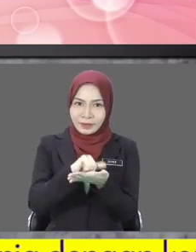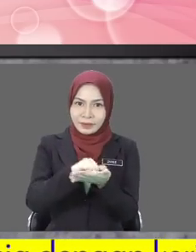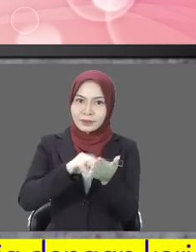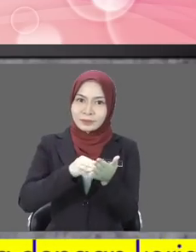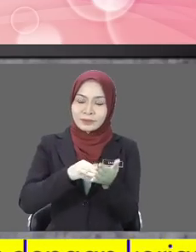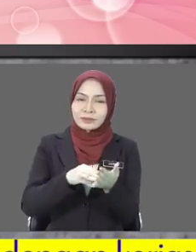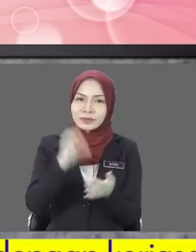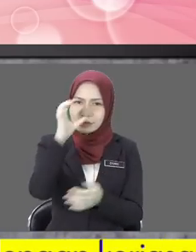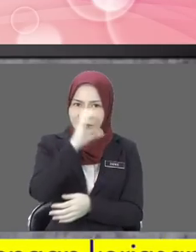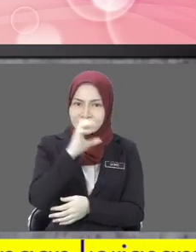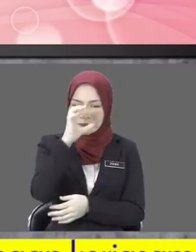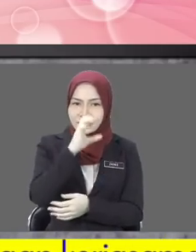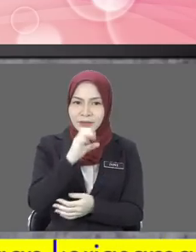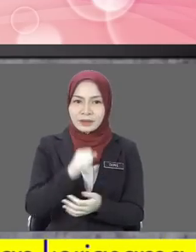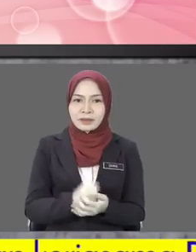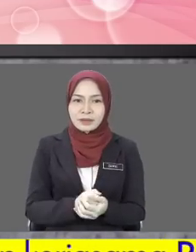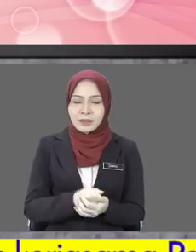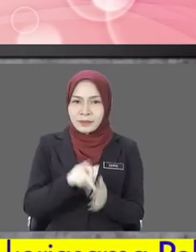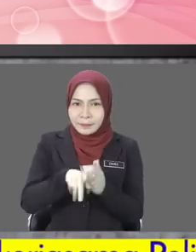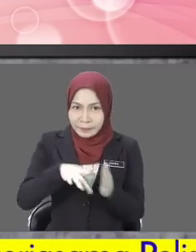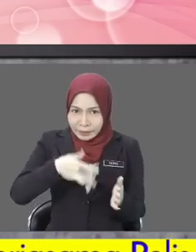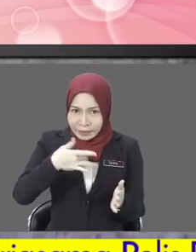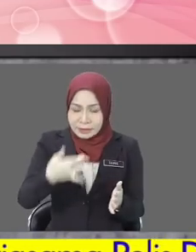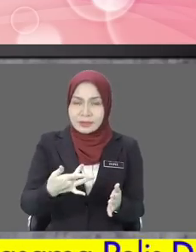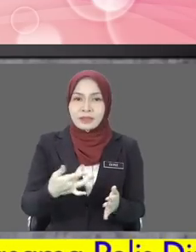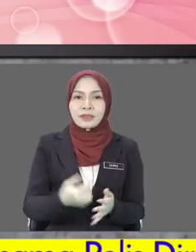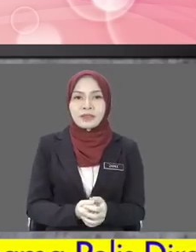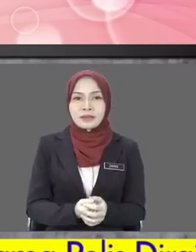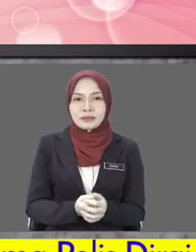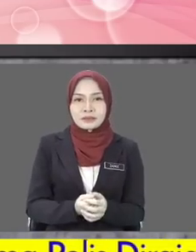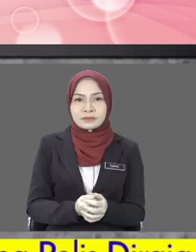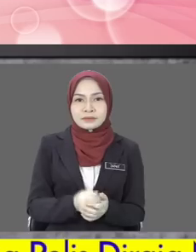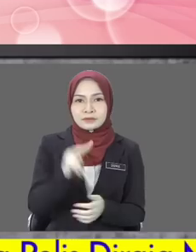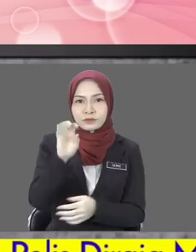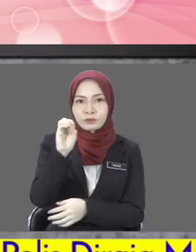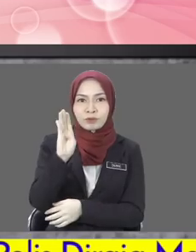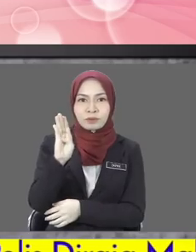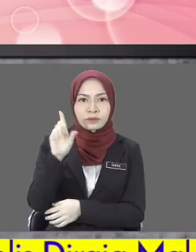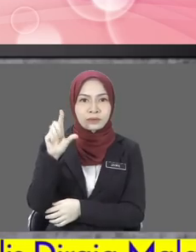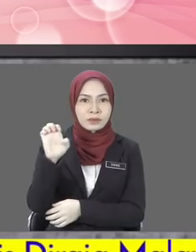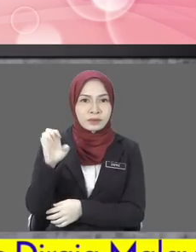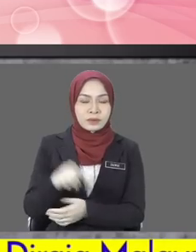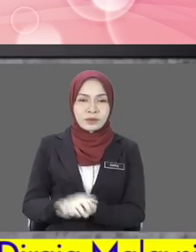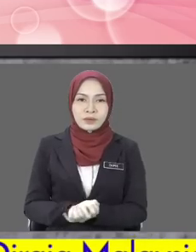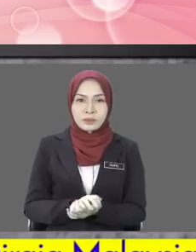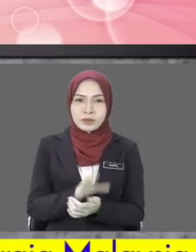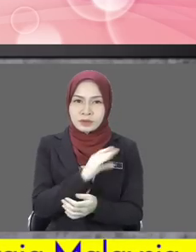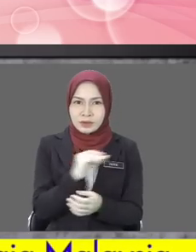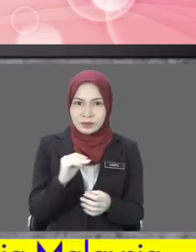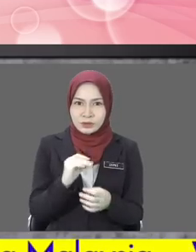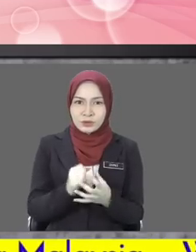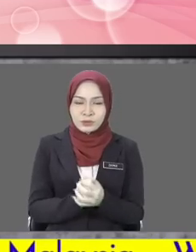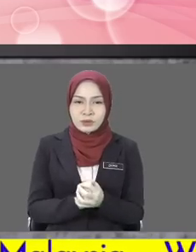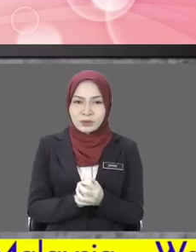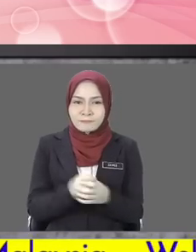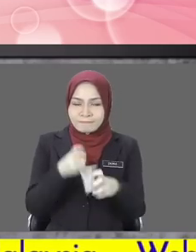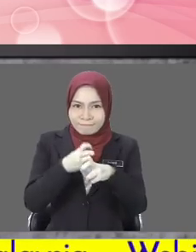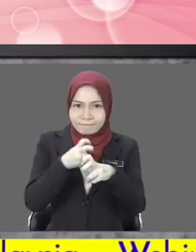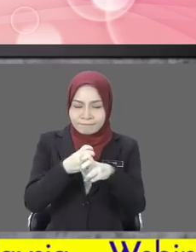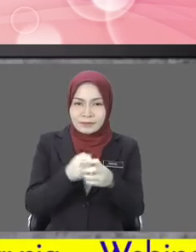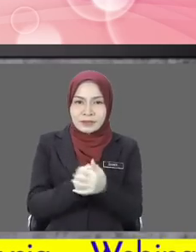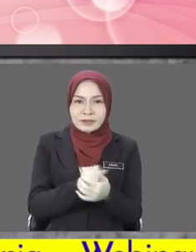pencarian pengalaman perasaan yang berbagai novel kompleks dan individu jenis ini